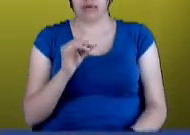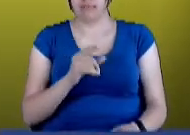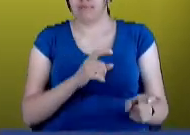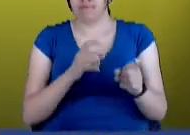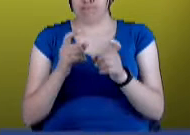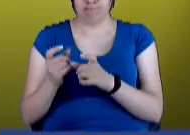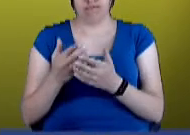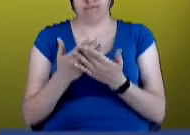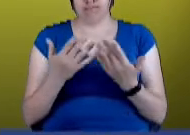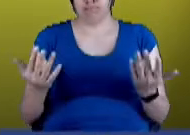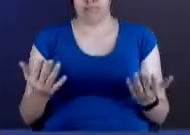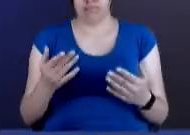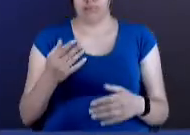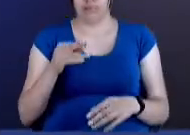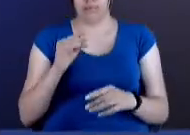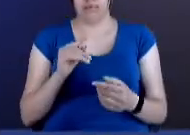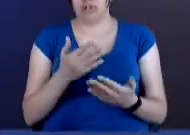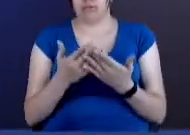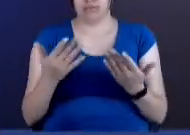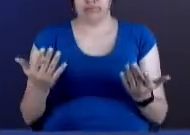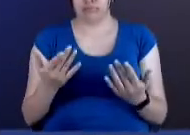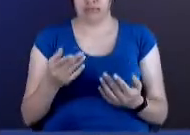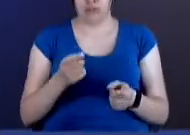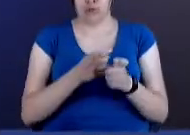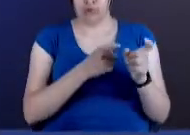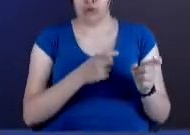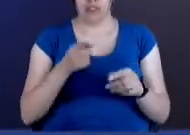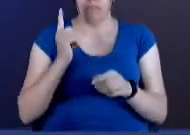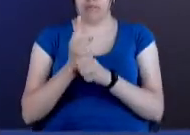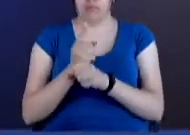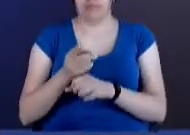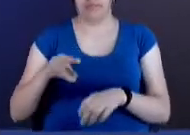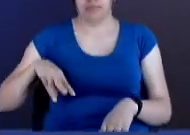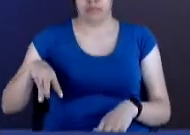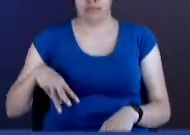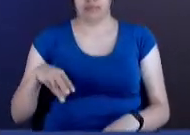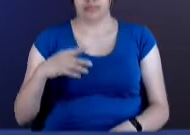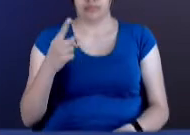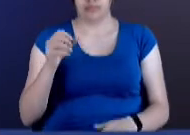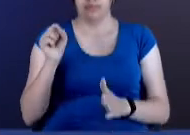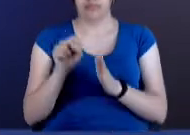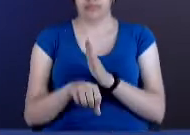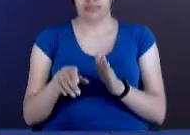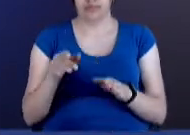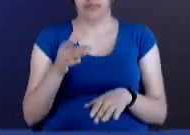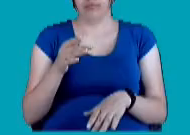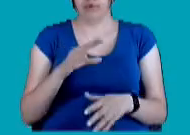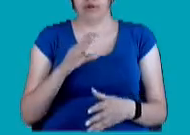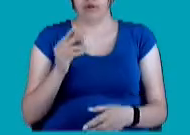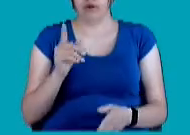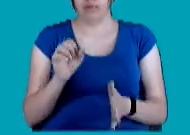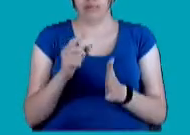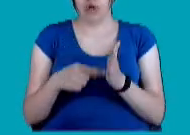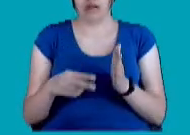та інше наявне піхотне озброєння. За даними розвідки, минулої доби українські захисники знищили одного та поранили трьох загарбників.